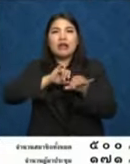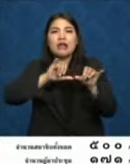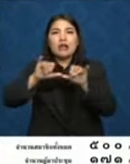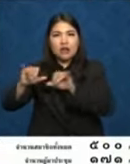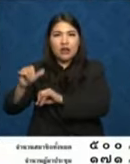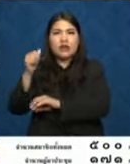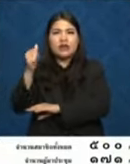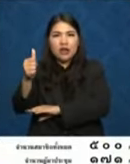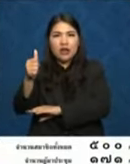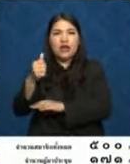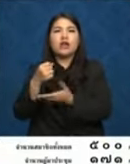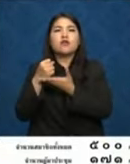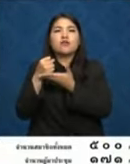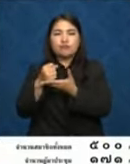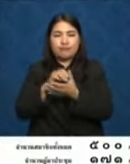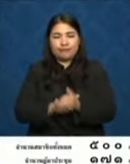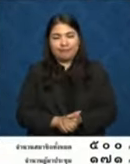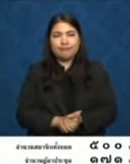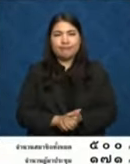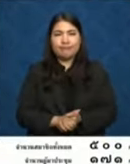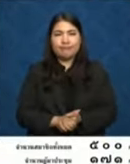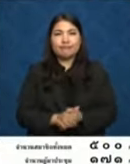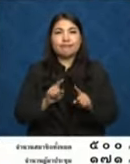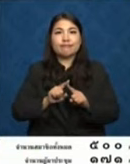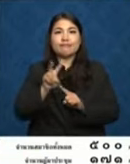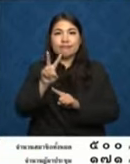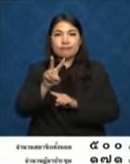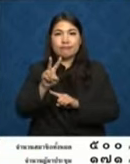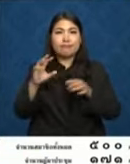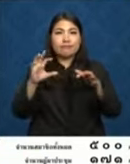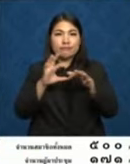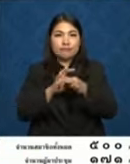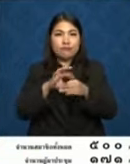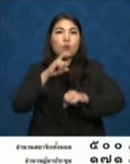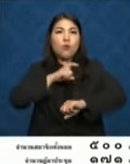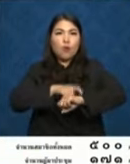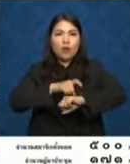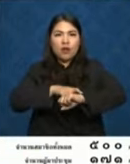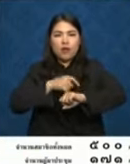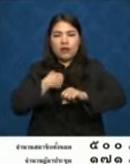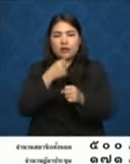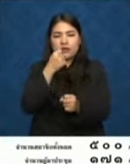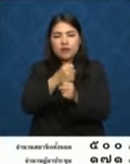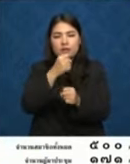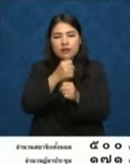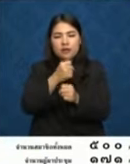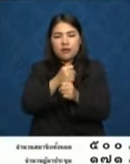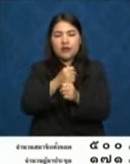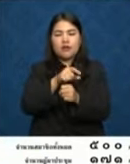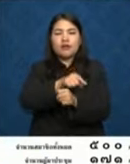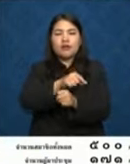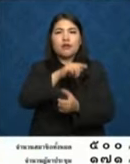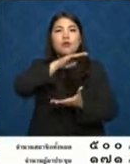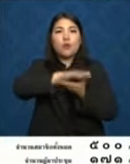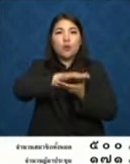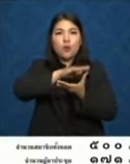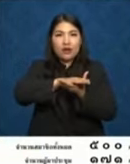ปลดล็อกเงื่อนไขเกี่ยวกับเวลาการปฏิบัติงานในโรงเรียนเดิมนะครับ